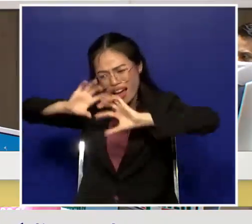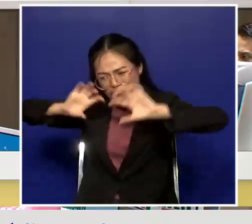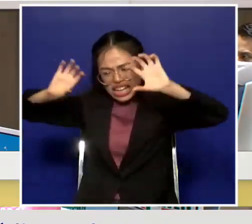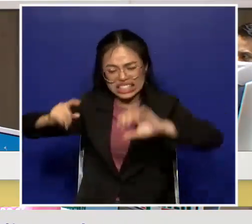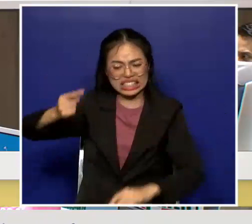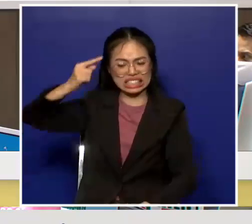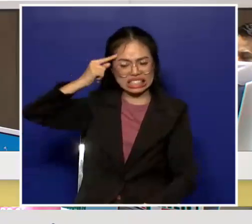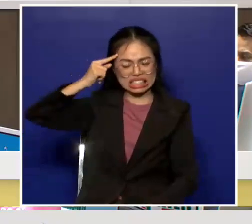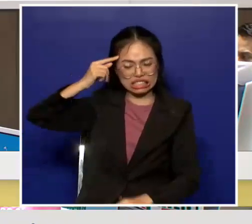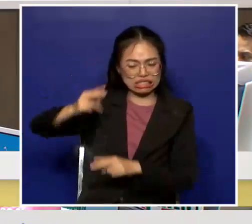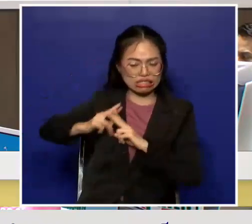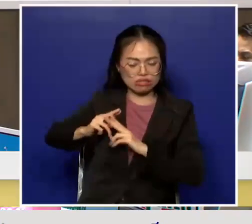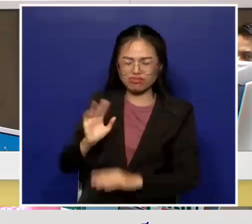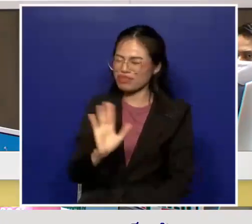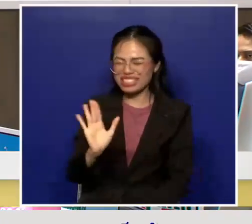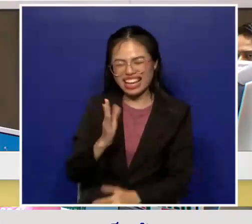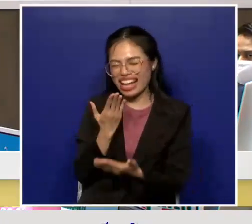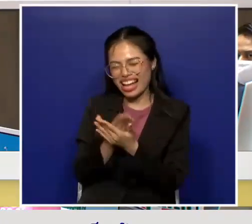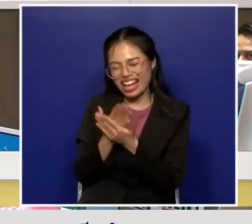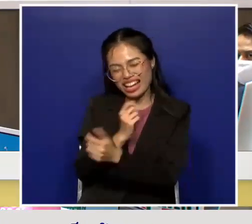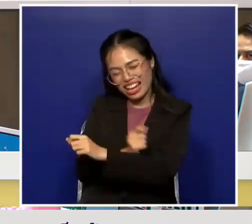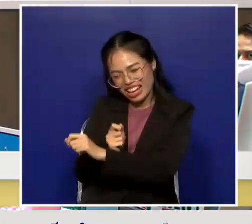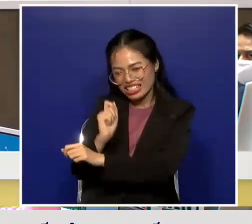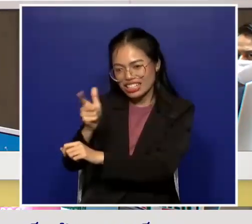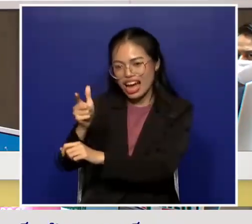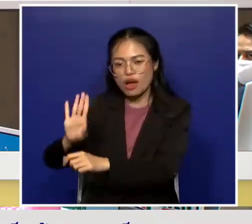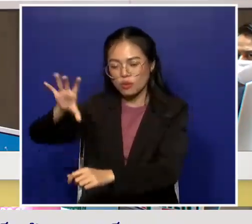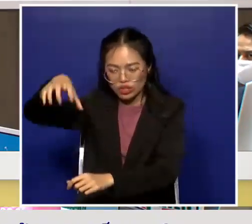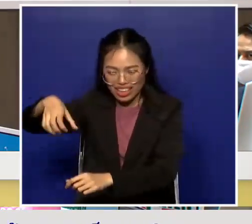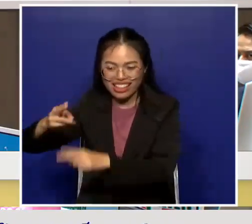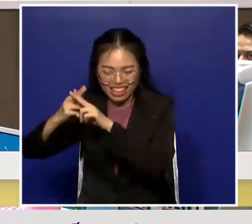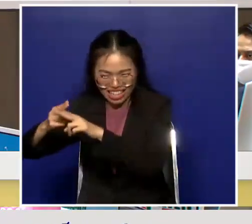องก็จะจ้างบริษัทที่ปรึกษาไปทำ